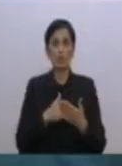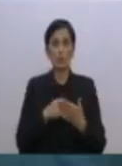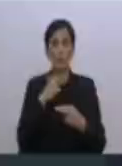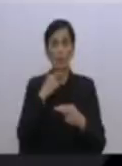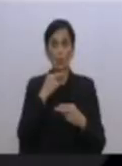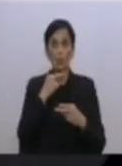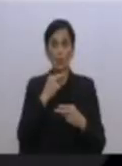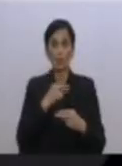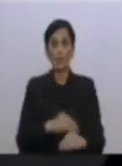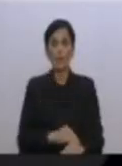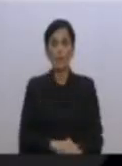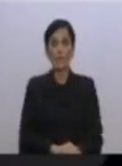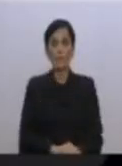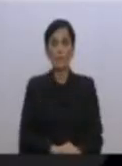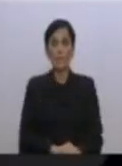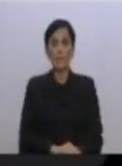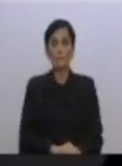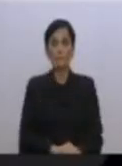ყურადღება.